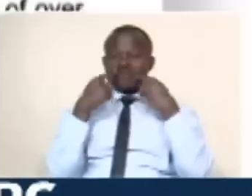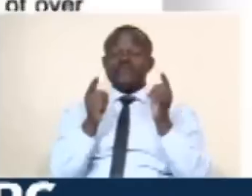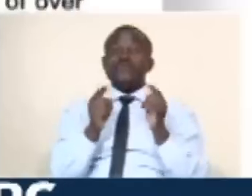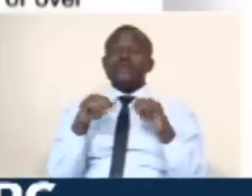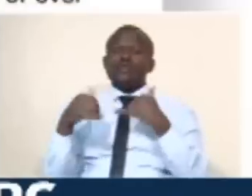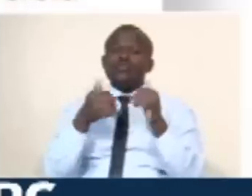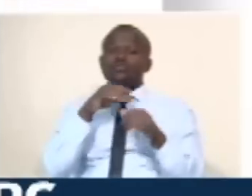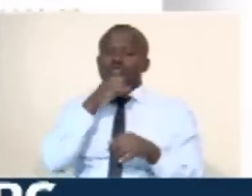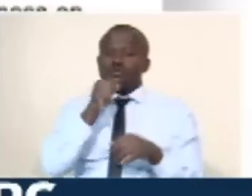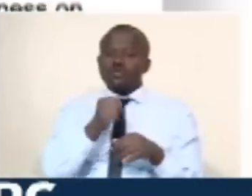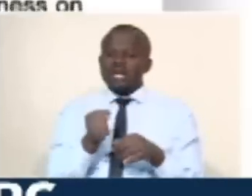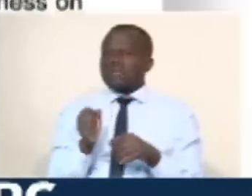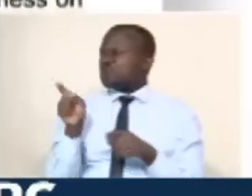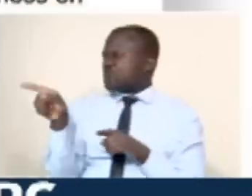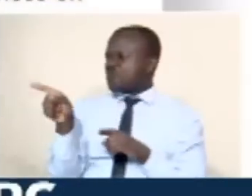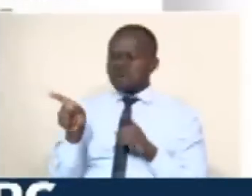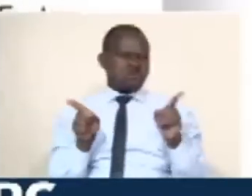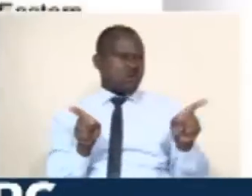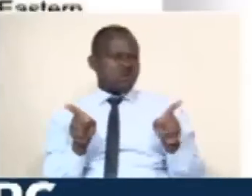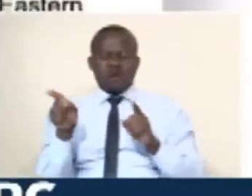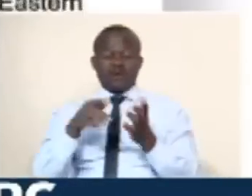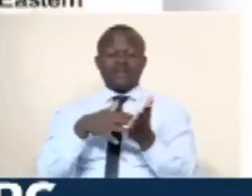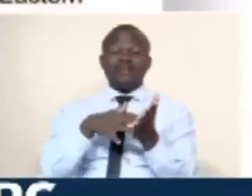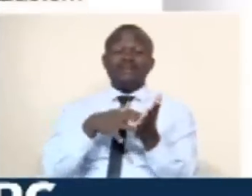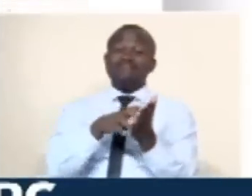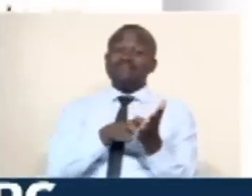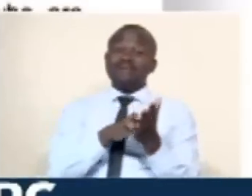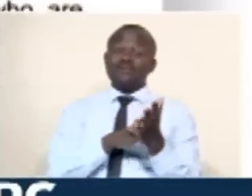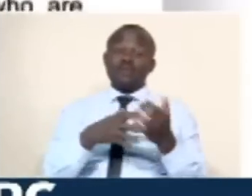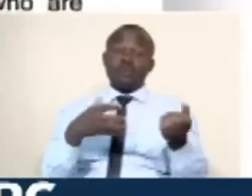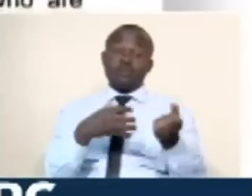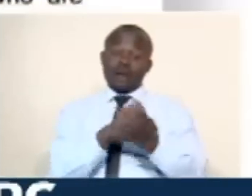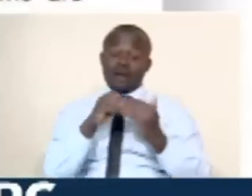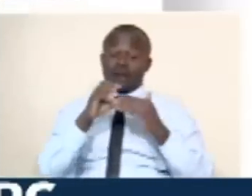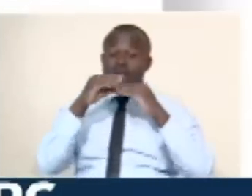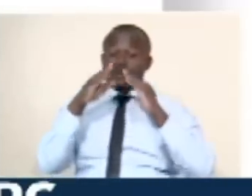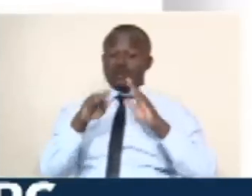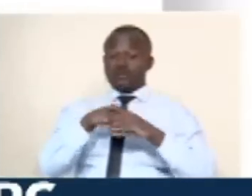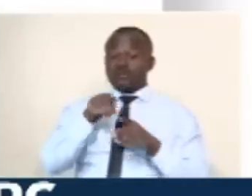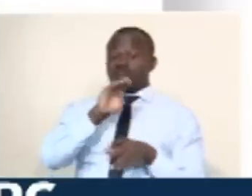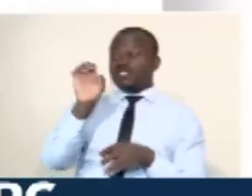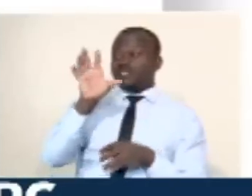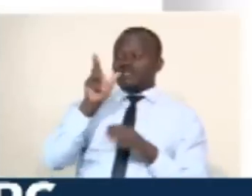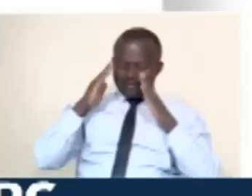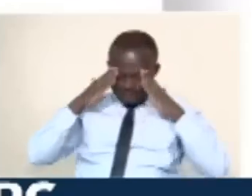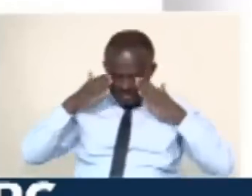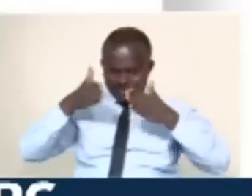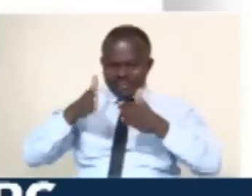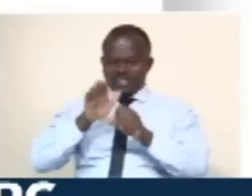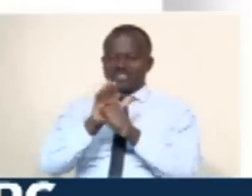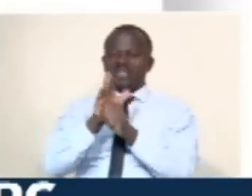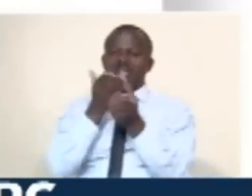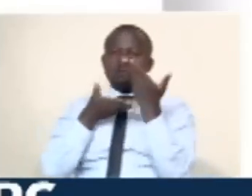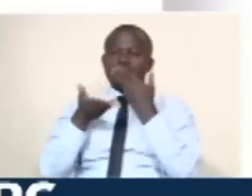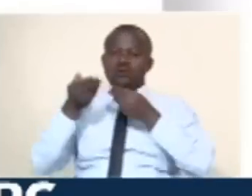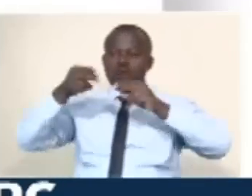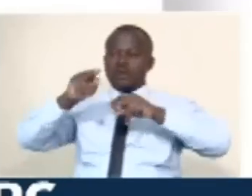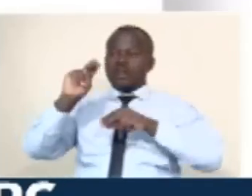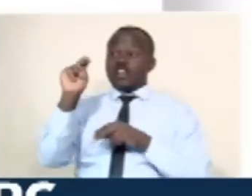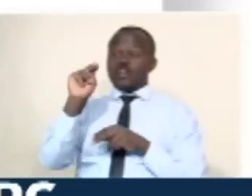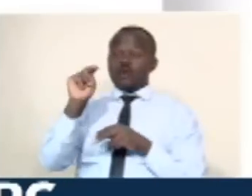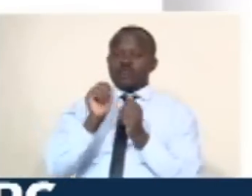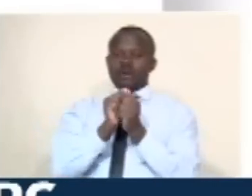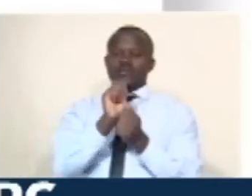kwitana mwana ni urucantege ku mbaraga abayobozi mu karere bashyira mu gushaka amahoro arambye by'umwihariko ibiganiro bya Nairobi na Rwanda u Rwanda